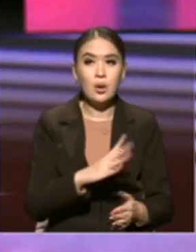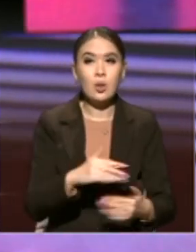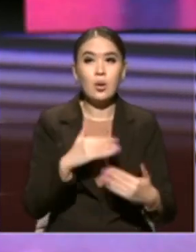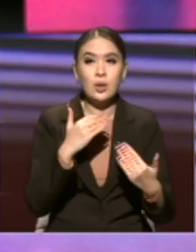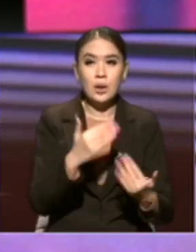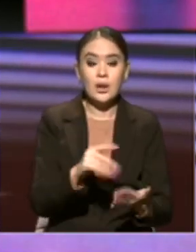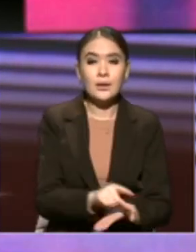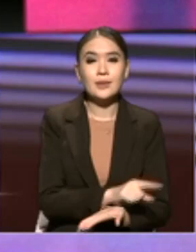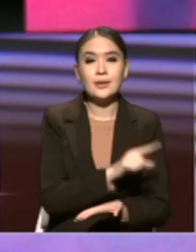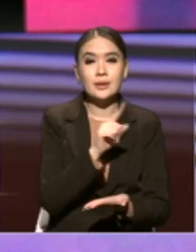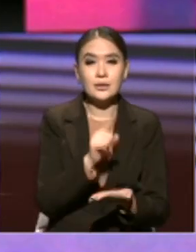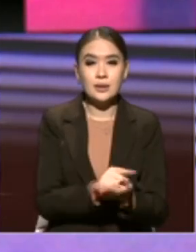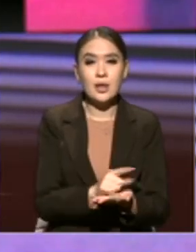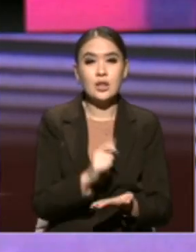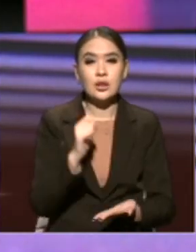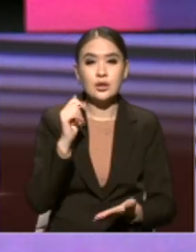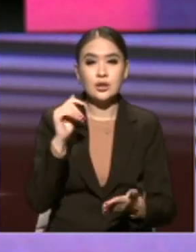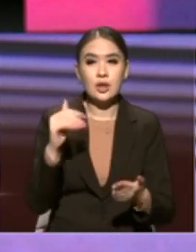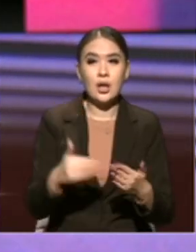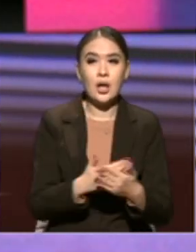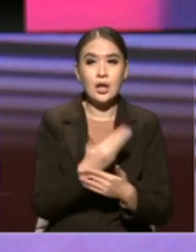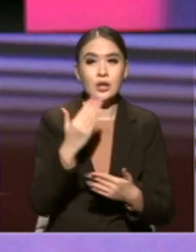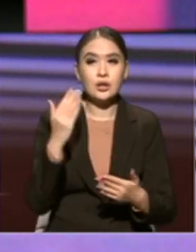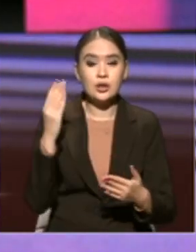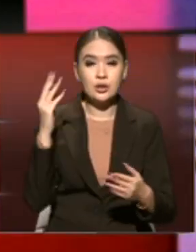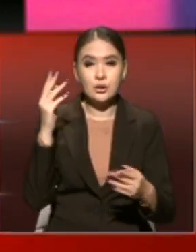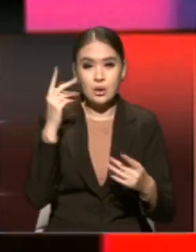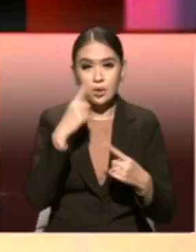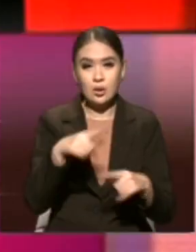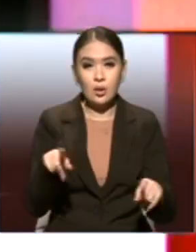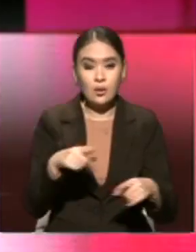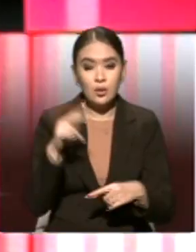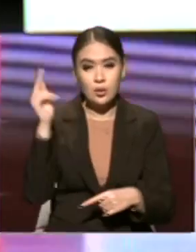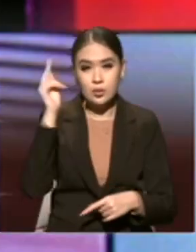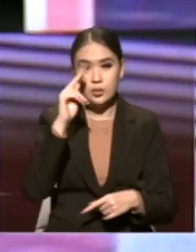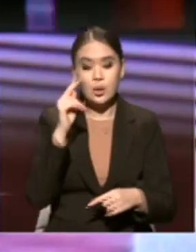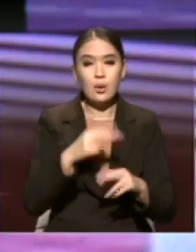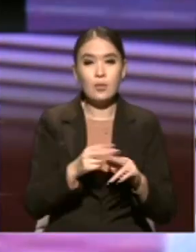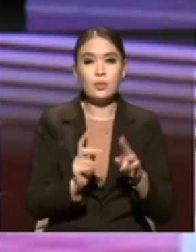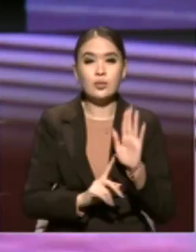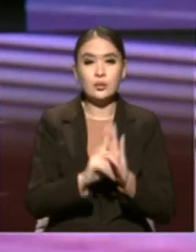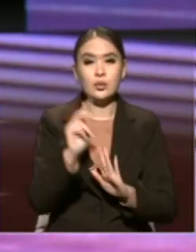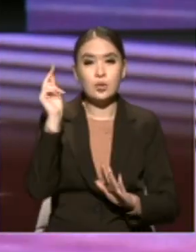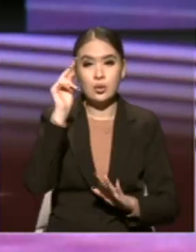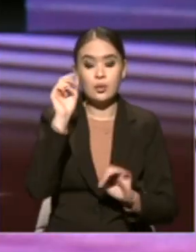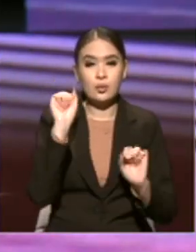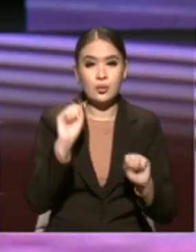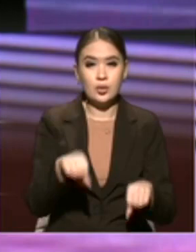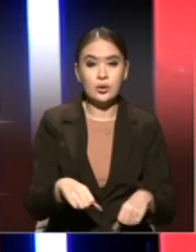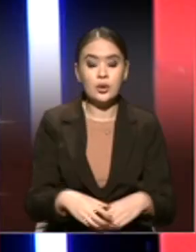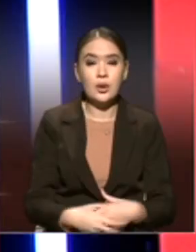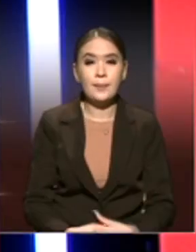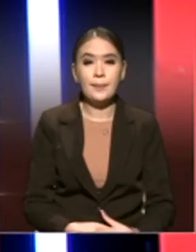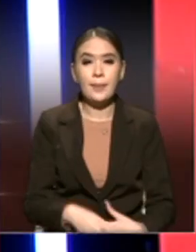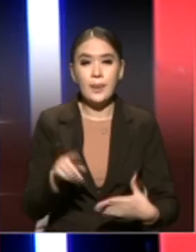тиісті түрде жаңа жылдан бастап жоғары оқу орындарына түсу мүмкіндігін пайдаланады. Мінекей сұрақ. WhatsApp желісіне бұл